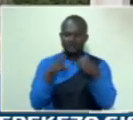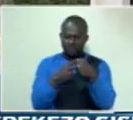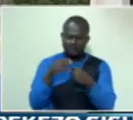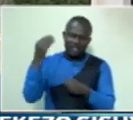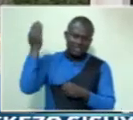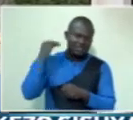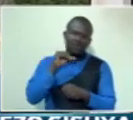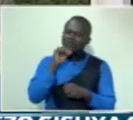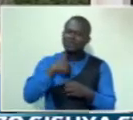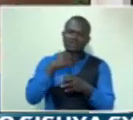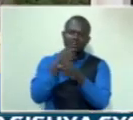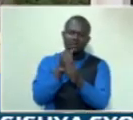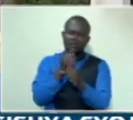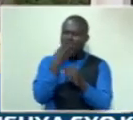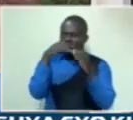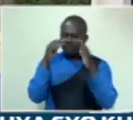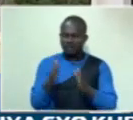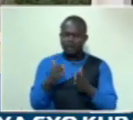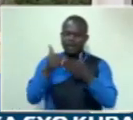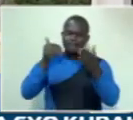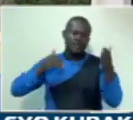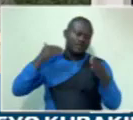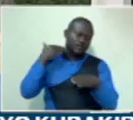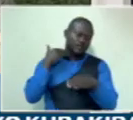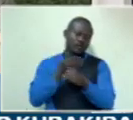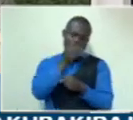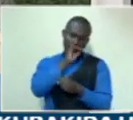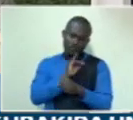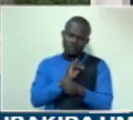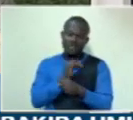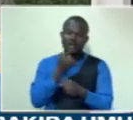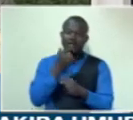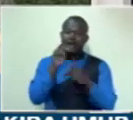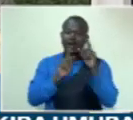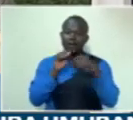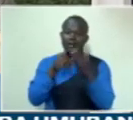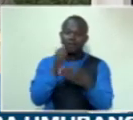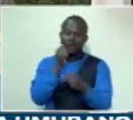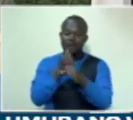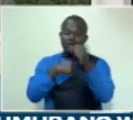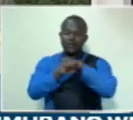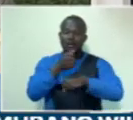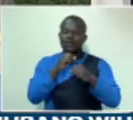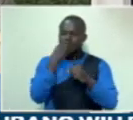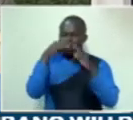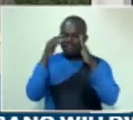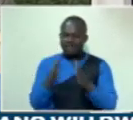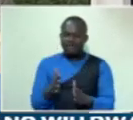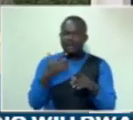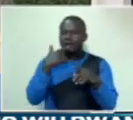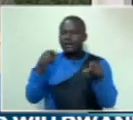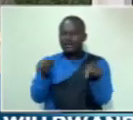rw'abavoka mbere ya genocide yakorewe abatutsi hari abantu bakoraga umwuga w'ubwavoka basaga